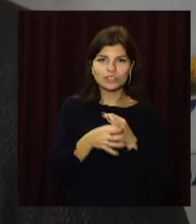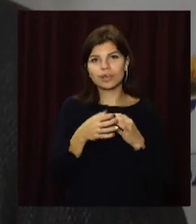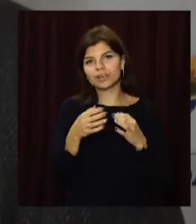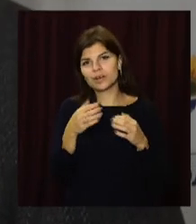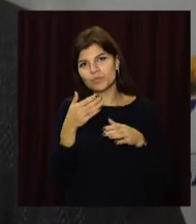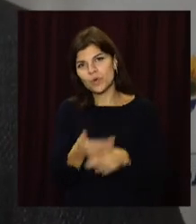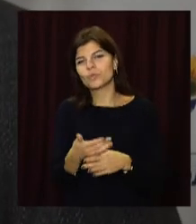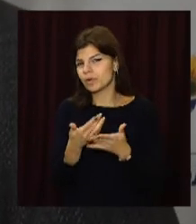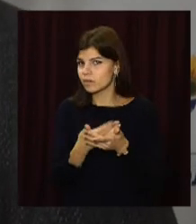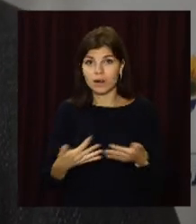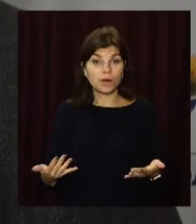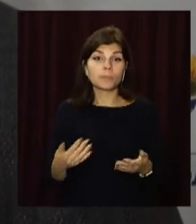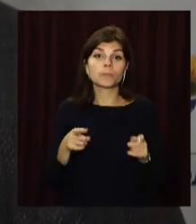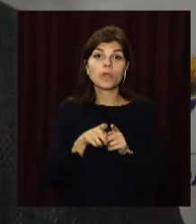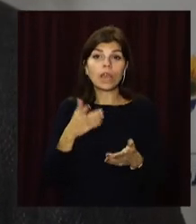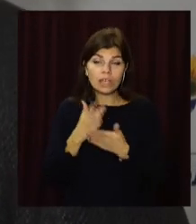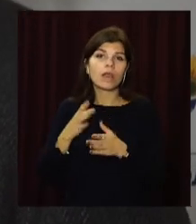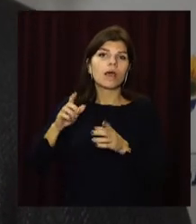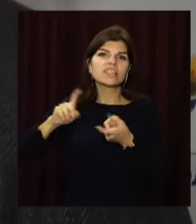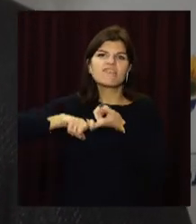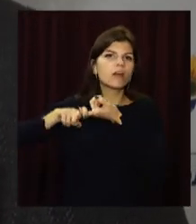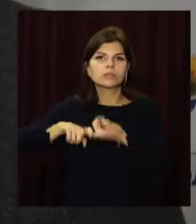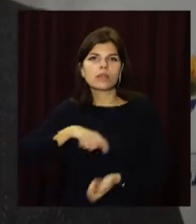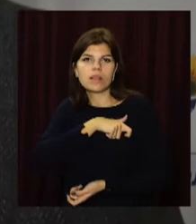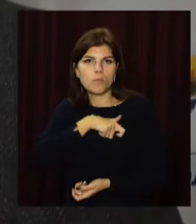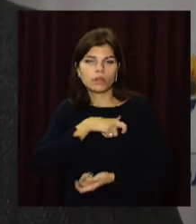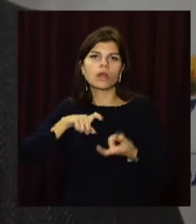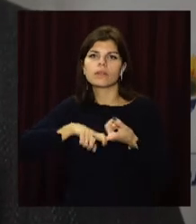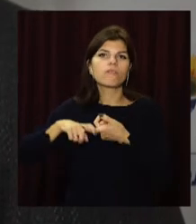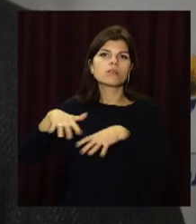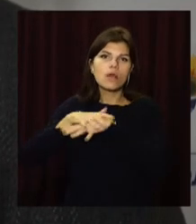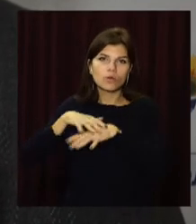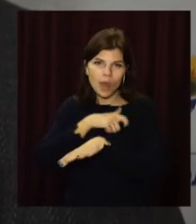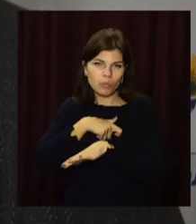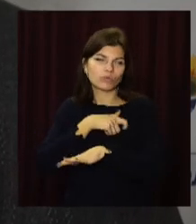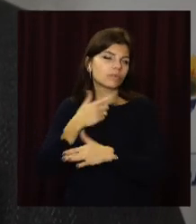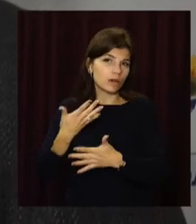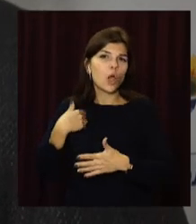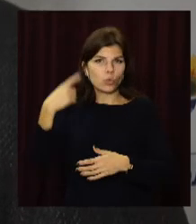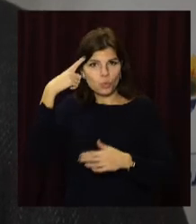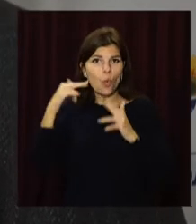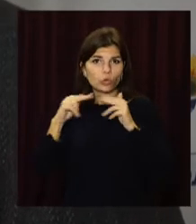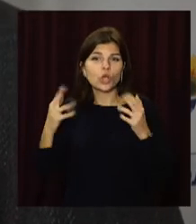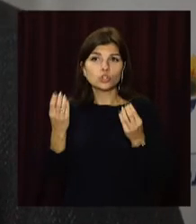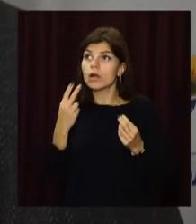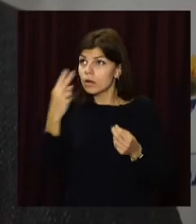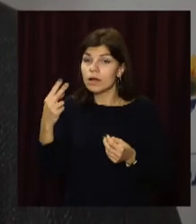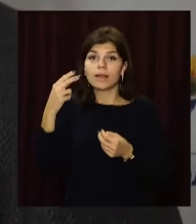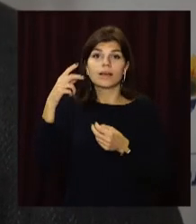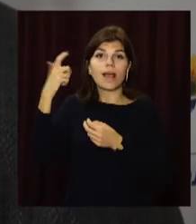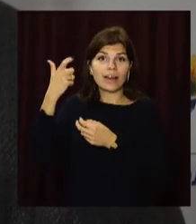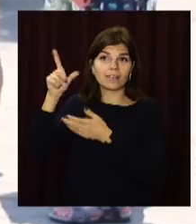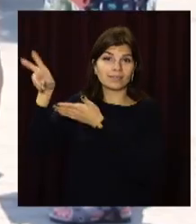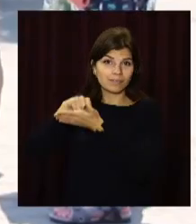можна вирішити, нам допомагають депутати місцевих советов, допомагають і народні депутати. Я впевнений, що в Дніпрі у нас буде ще більш плодотворно це